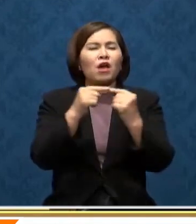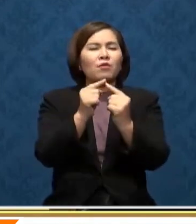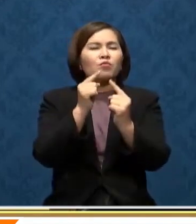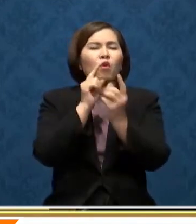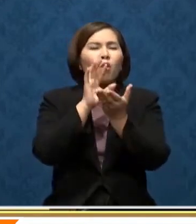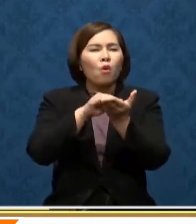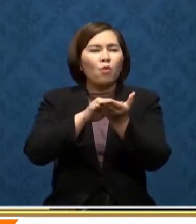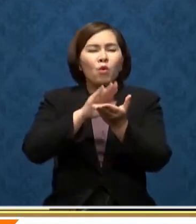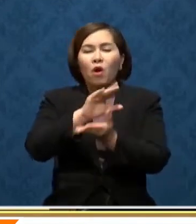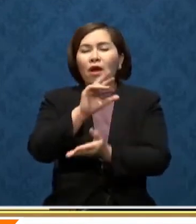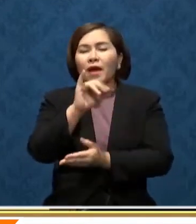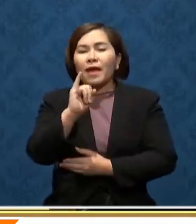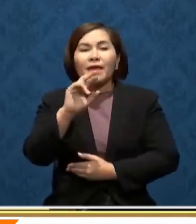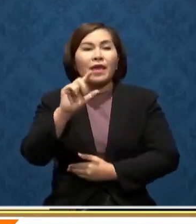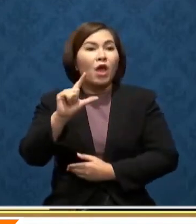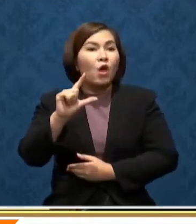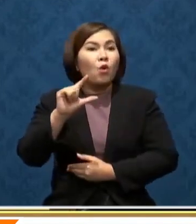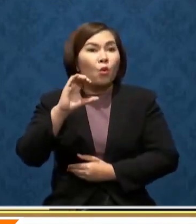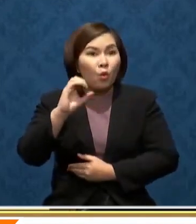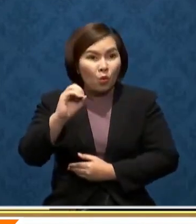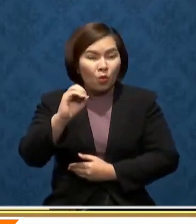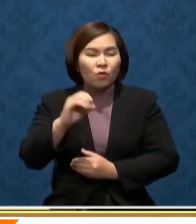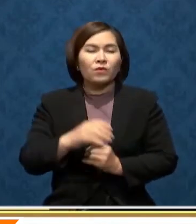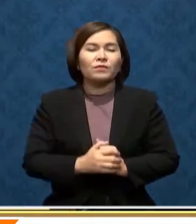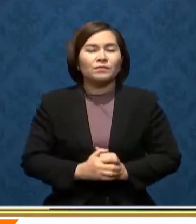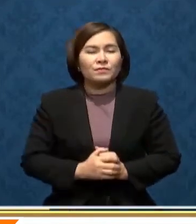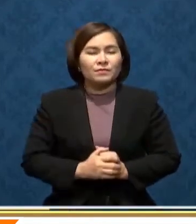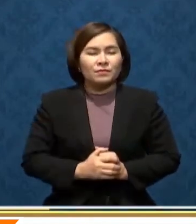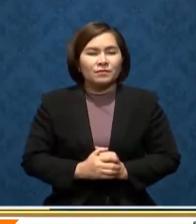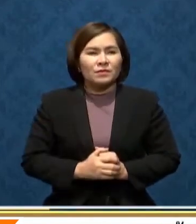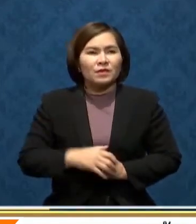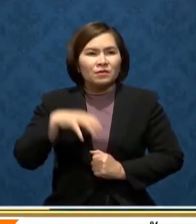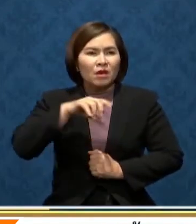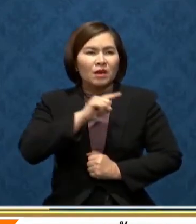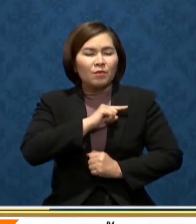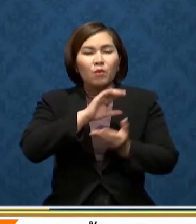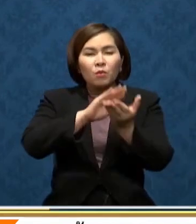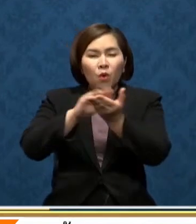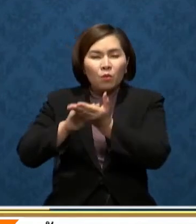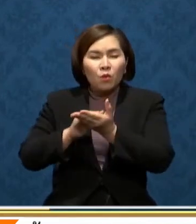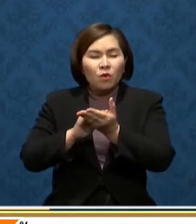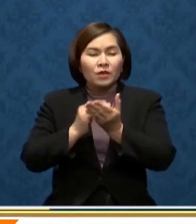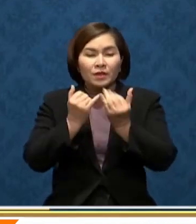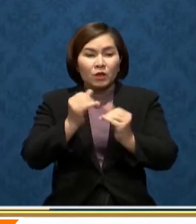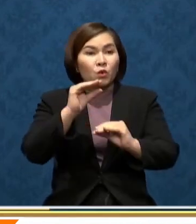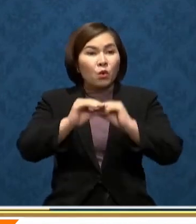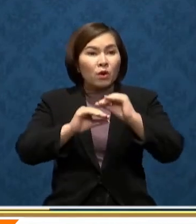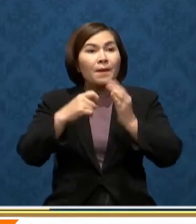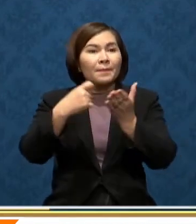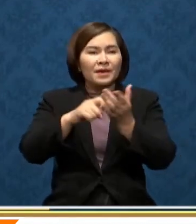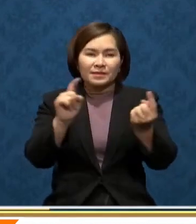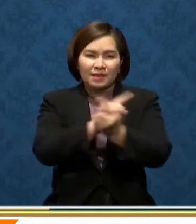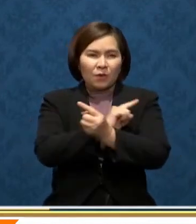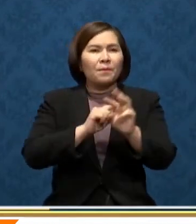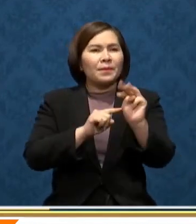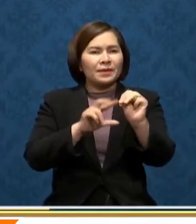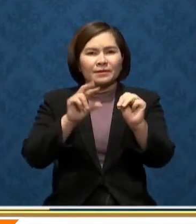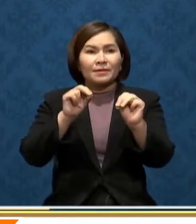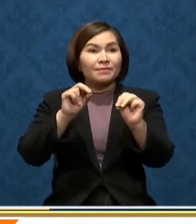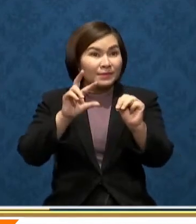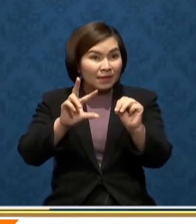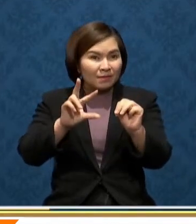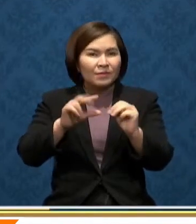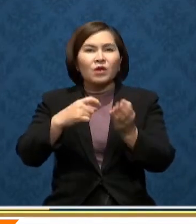iloหรือInternational Organizationปัจจุบันโครงการประกันสังคมภาคบังคับมาตรา 33